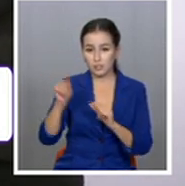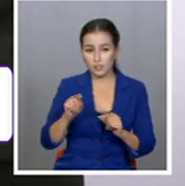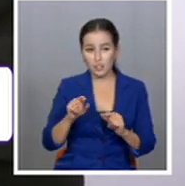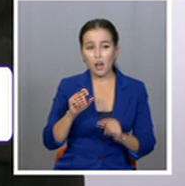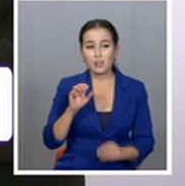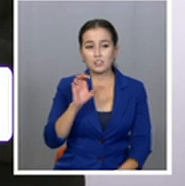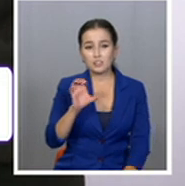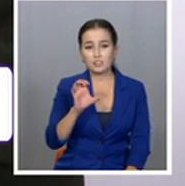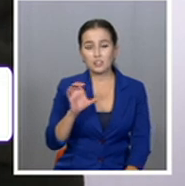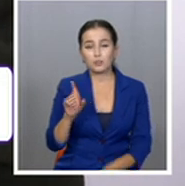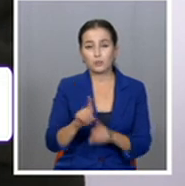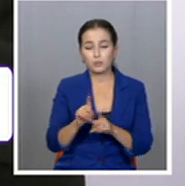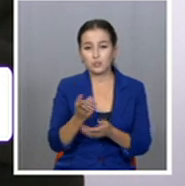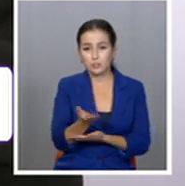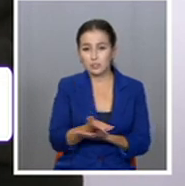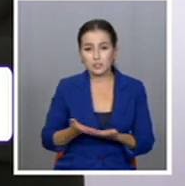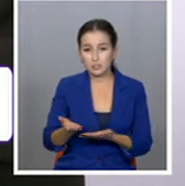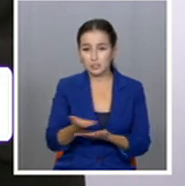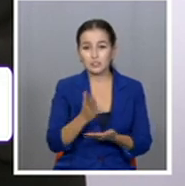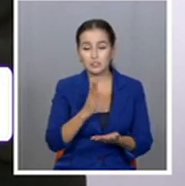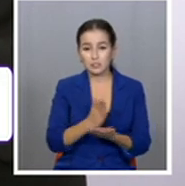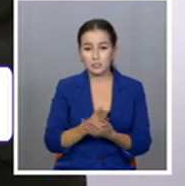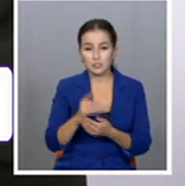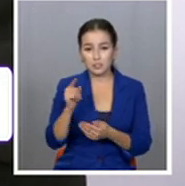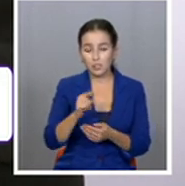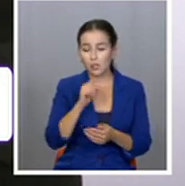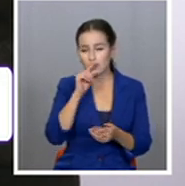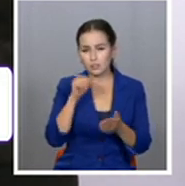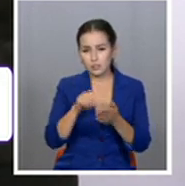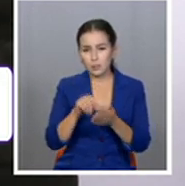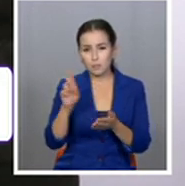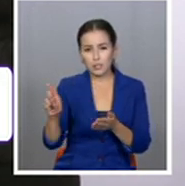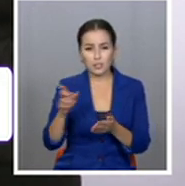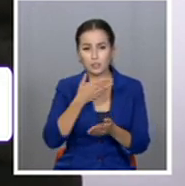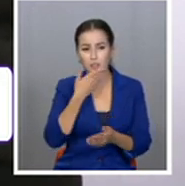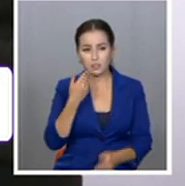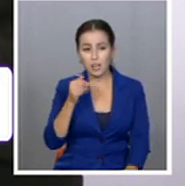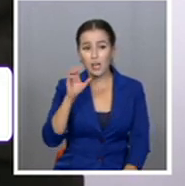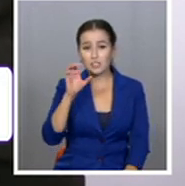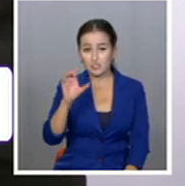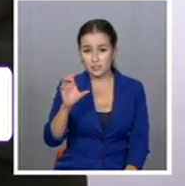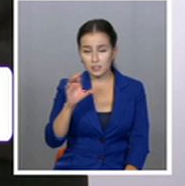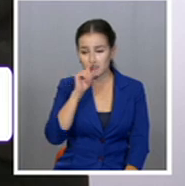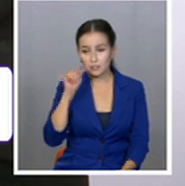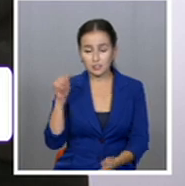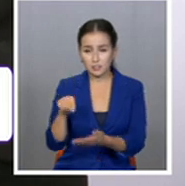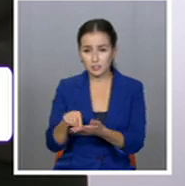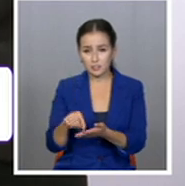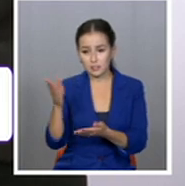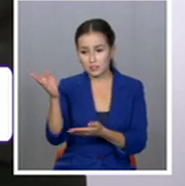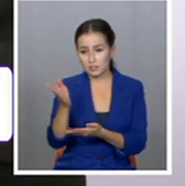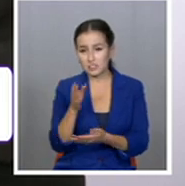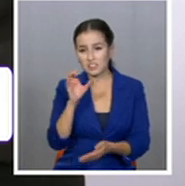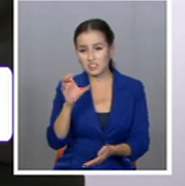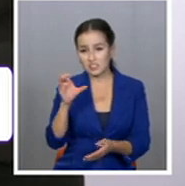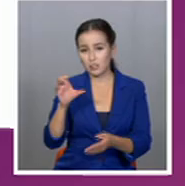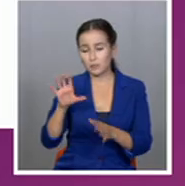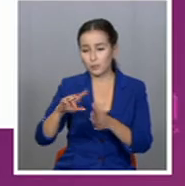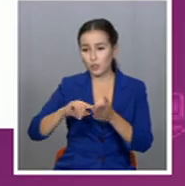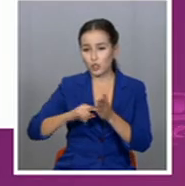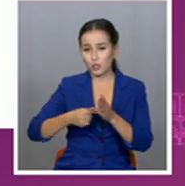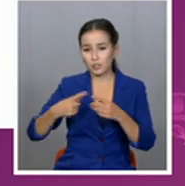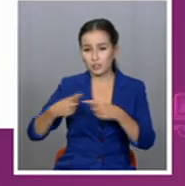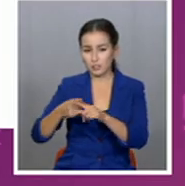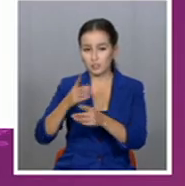жазықтығына тиісті, бірақ ол Б түзуіне тиісті емес. Ал С түзуі альфа жазықтығын С нүктесінде қиып өтеді.